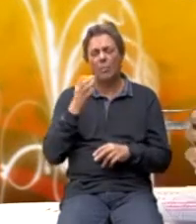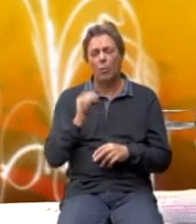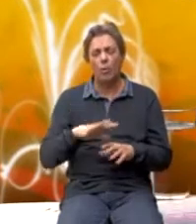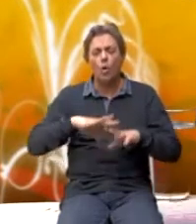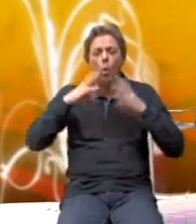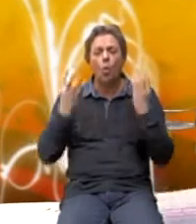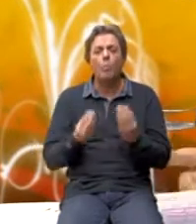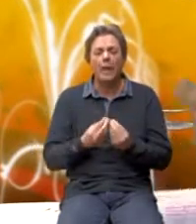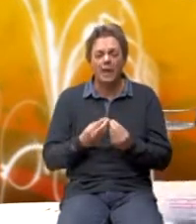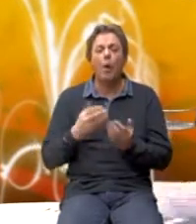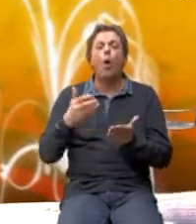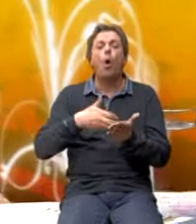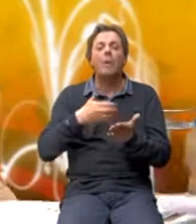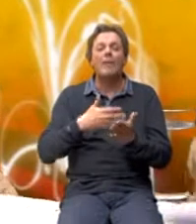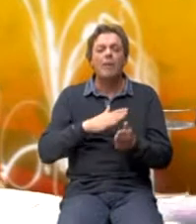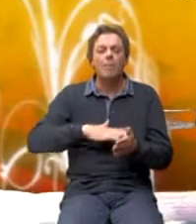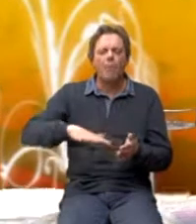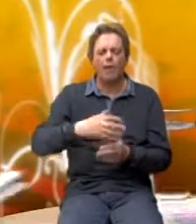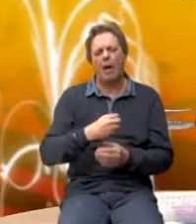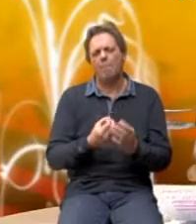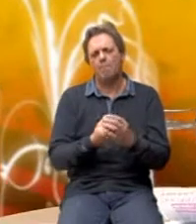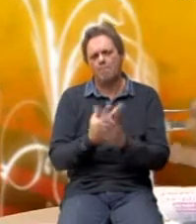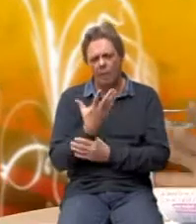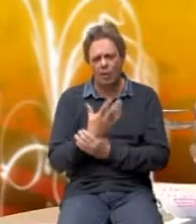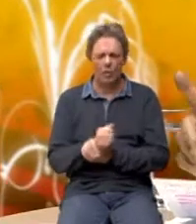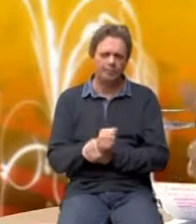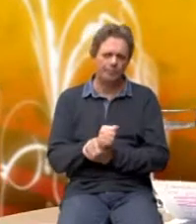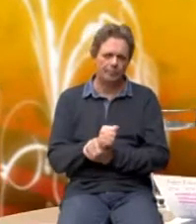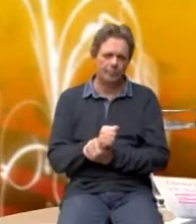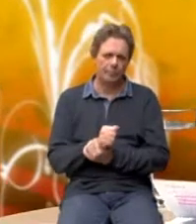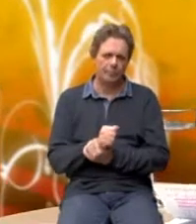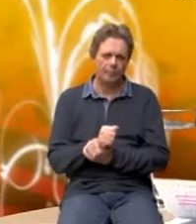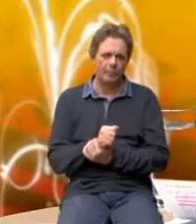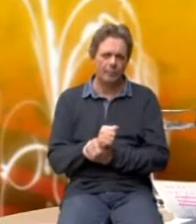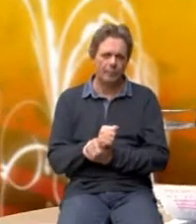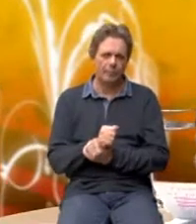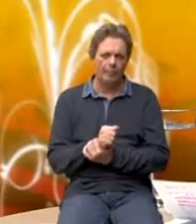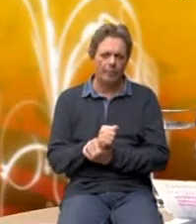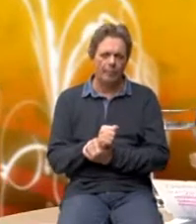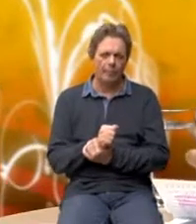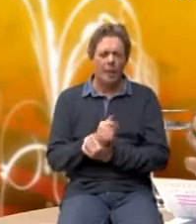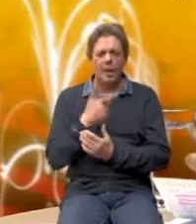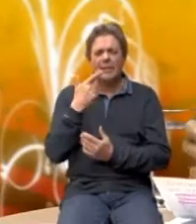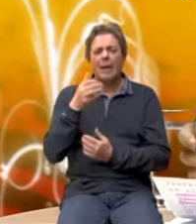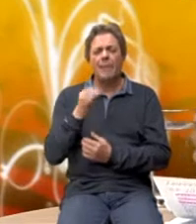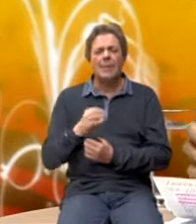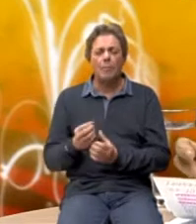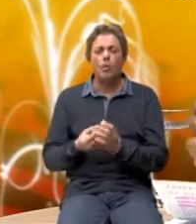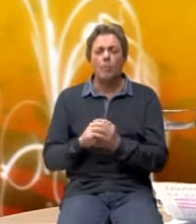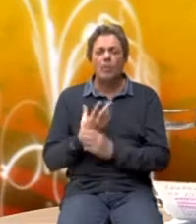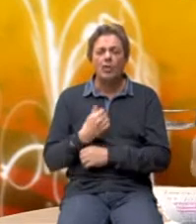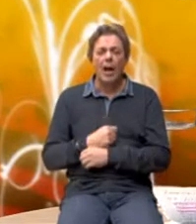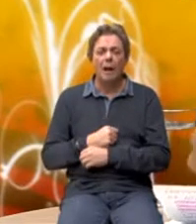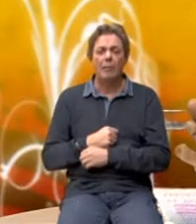ukupnih obradivih površina povrćarstvo u Republici Hrvatskoj, kaže na vašim stranicama. 70% povrća